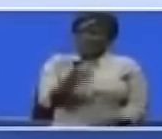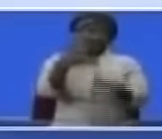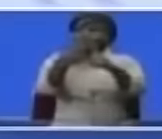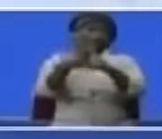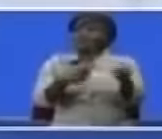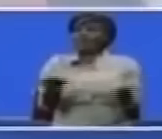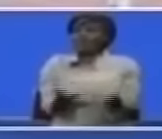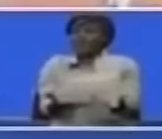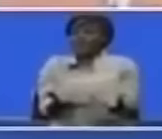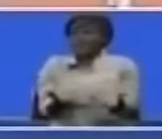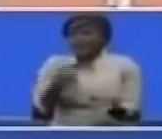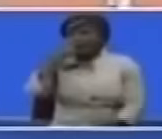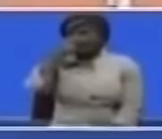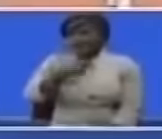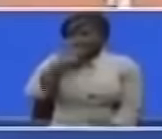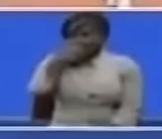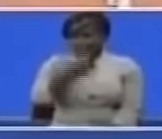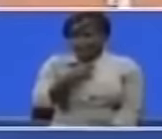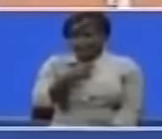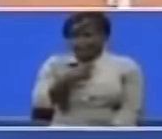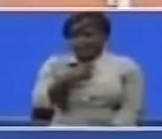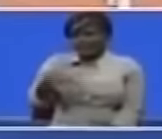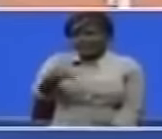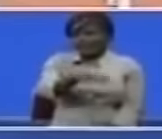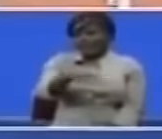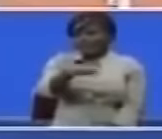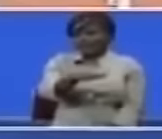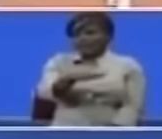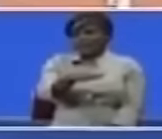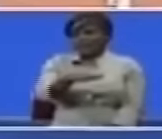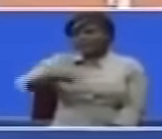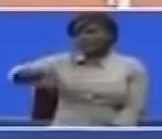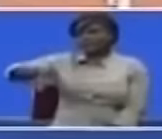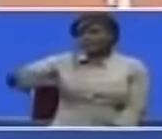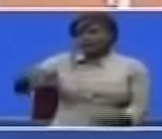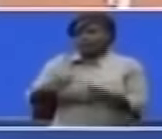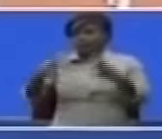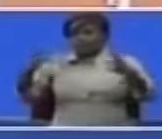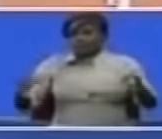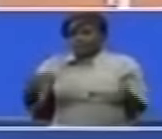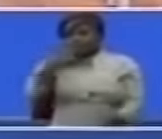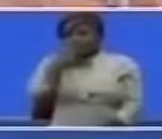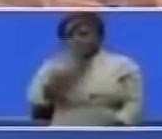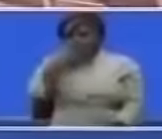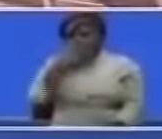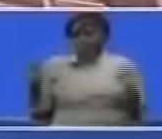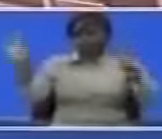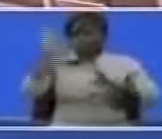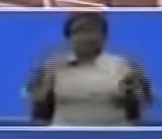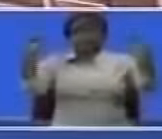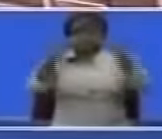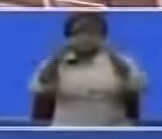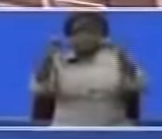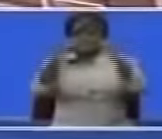moja kutoka bado tupo nchini Tanzania. Sehemu tulioko sasa ni hapa jijini Dar es Salaam katika ukumbi wa mikutano